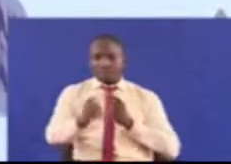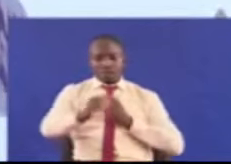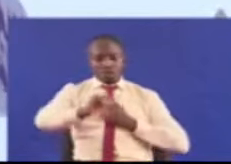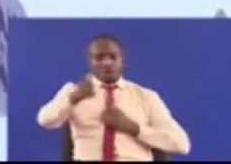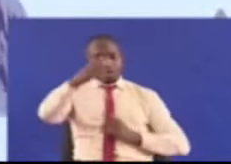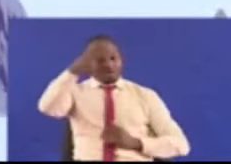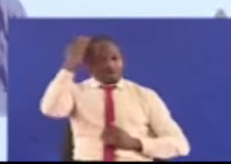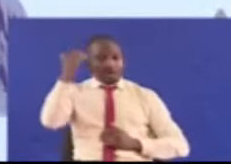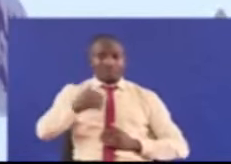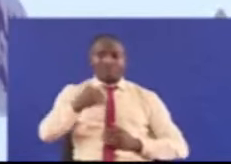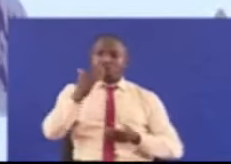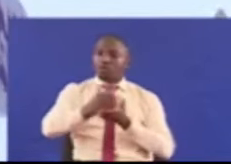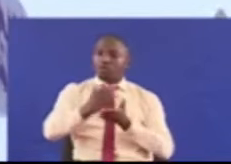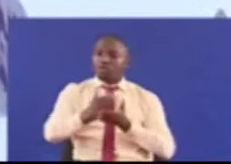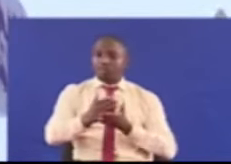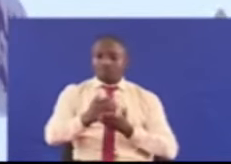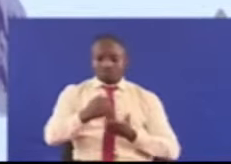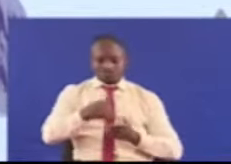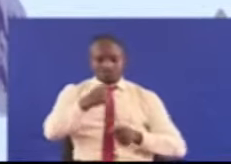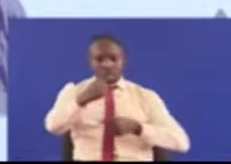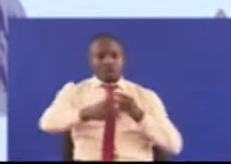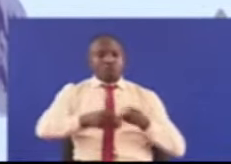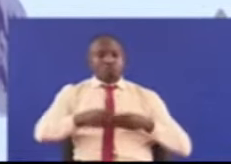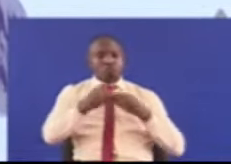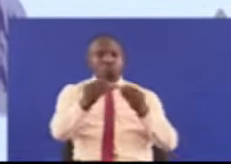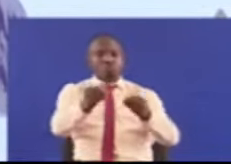serikali, tutaendelea kukupa ushirikiano wa dhati,